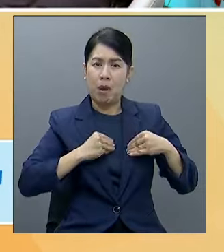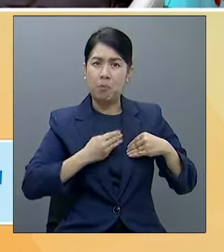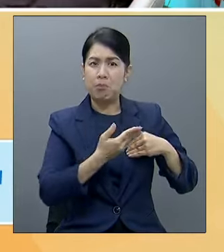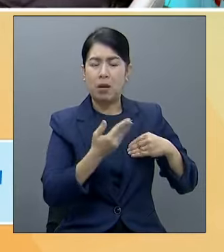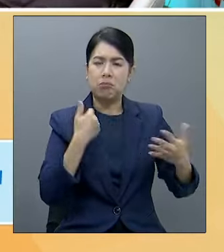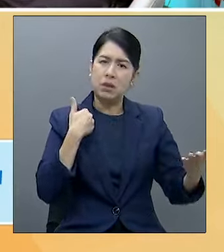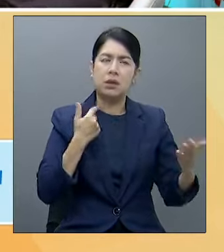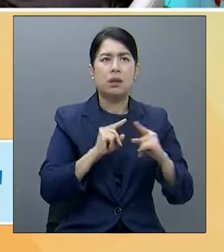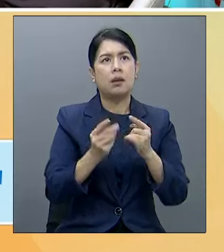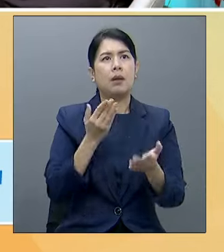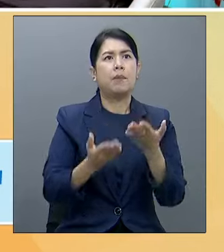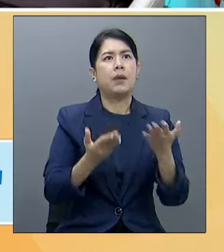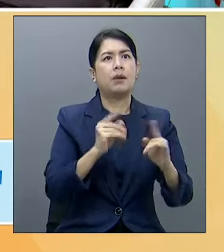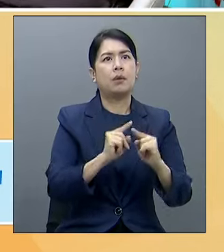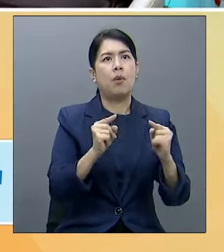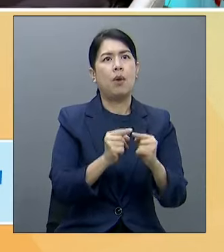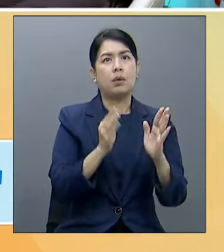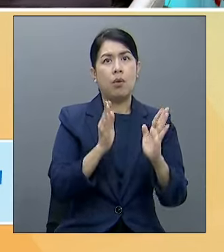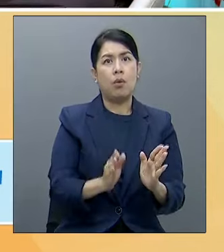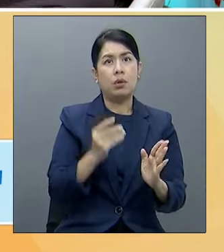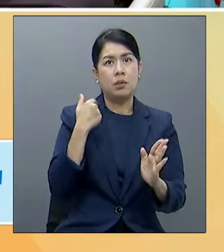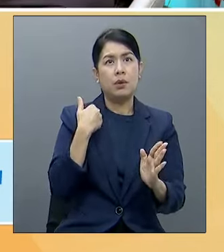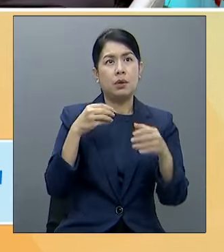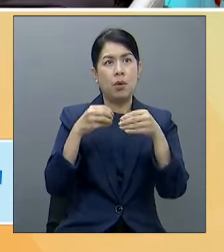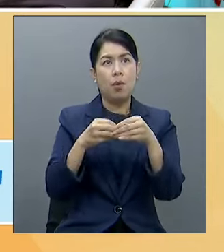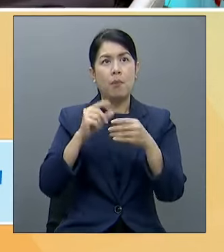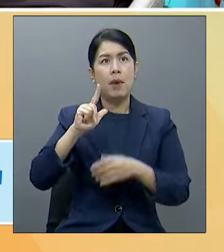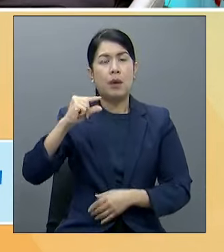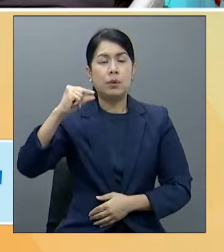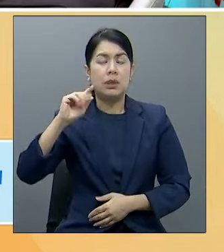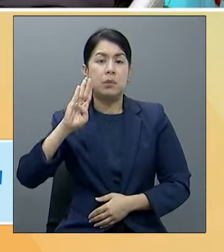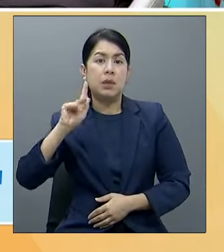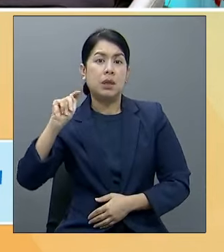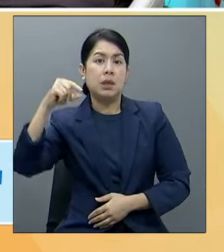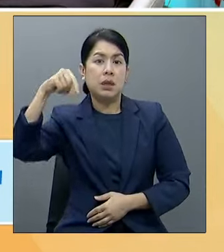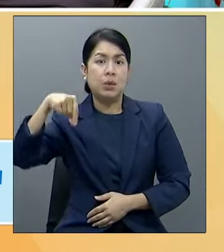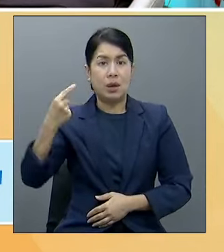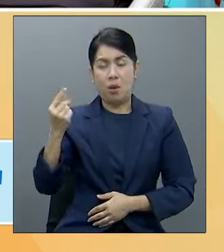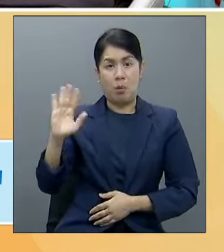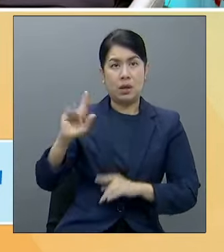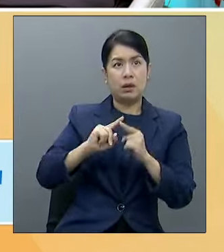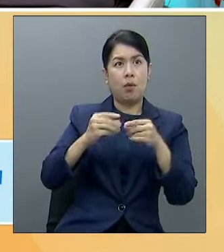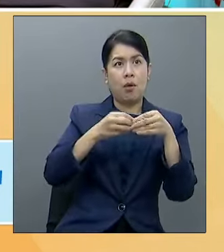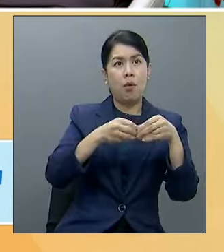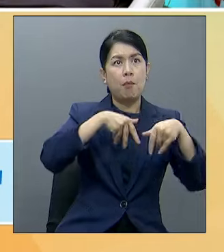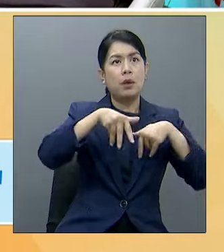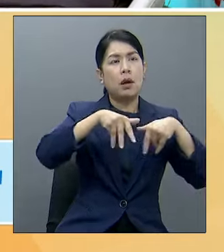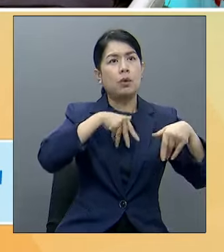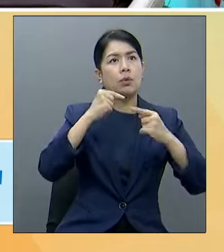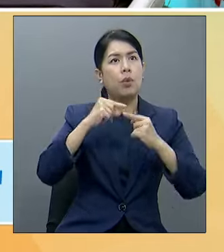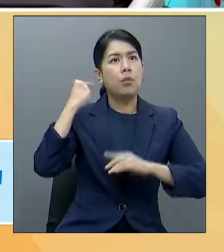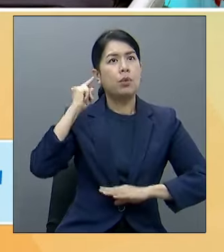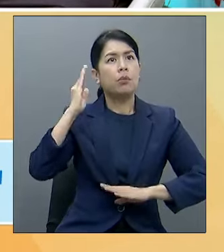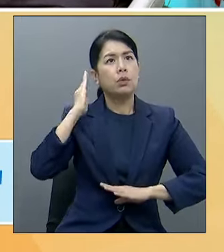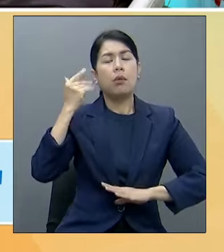ไหมแต่กลายเป็นว่าคนที่มาร่วมมันไม่ใช่แค่ LGBT คนทั่วไปก็มาร่วมมาดูมาให้กำลังใจมาซัพพอร์ตมา